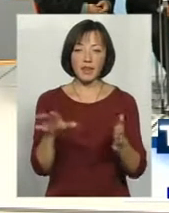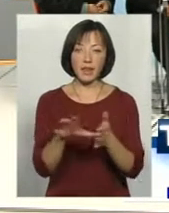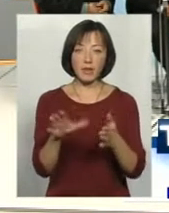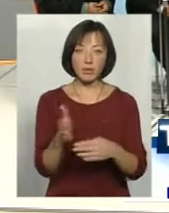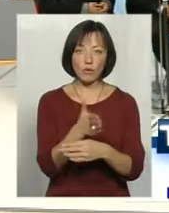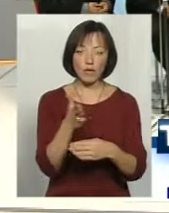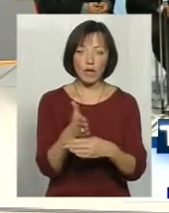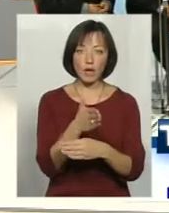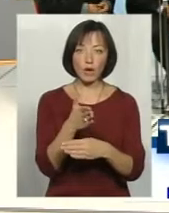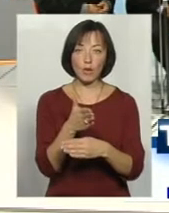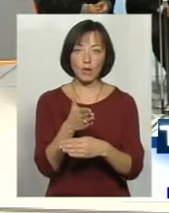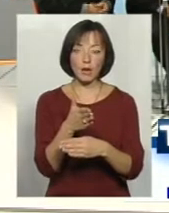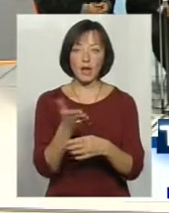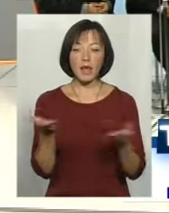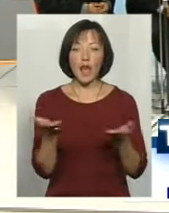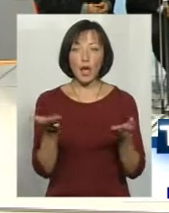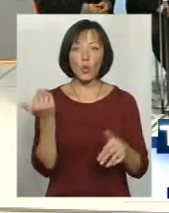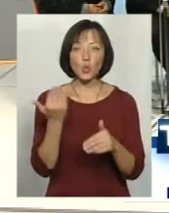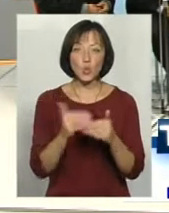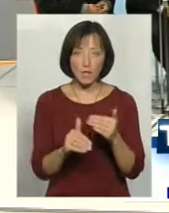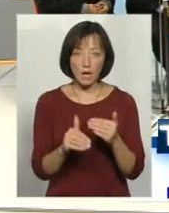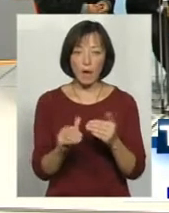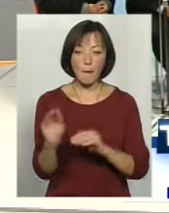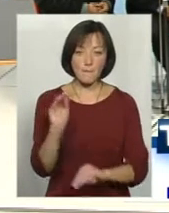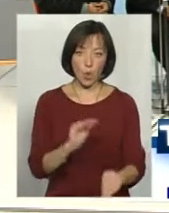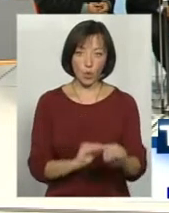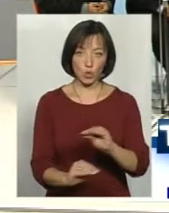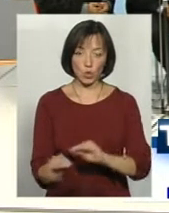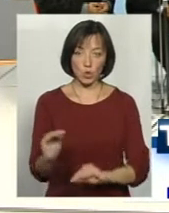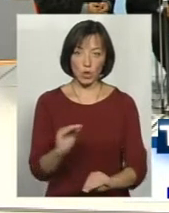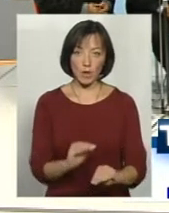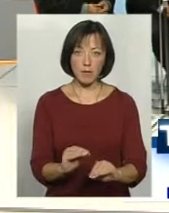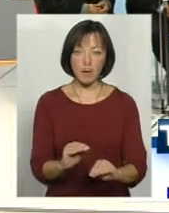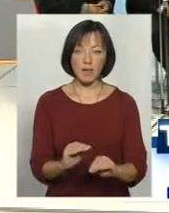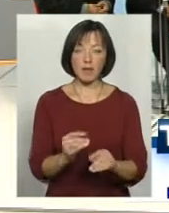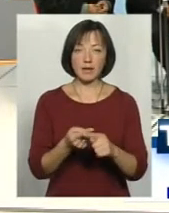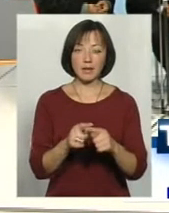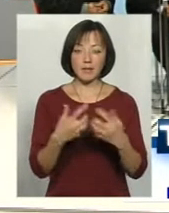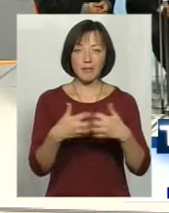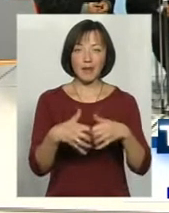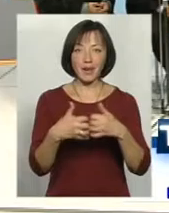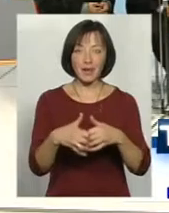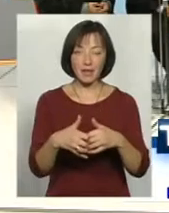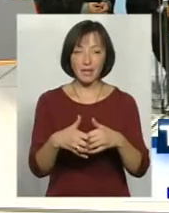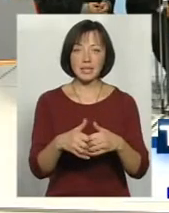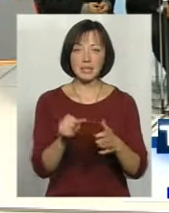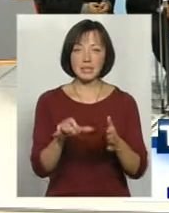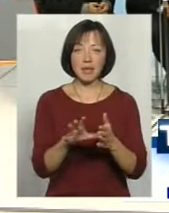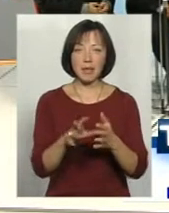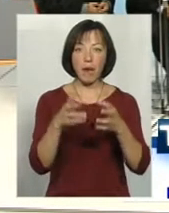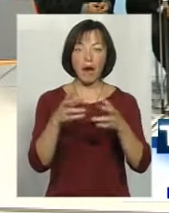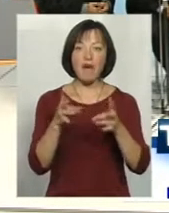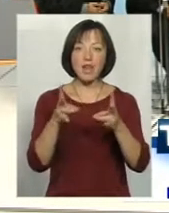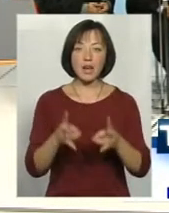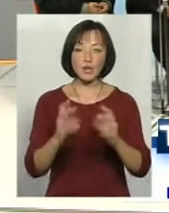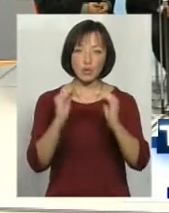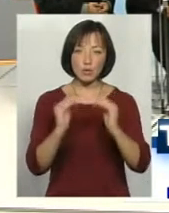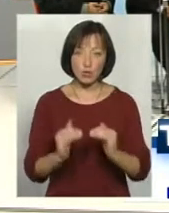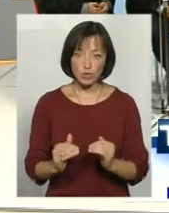електровироби, які вже безпосередньо монтуємо, зокрема прилади рекуперації, прилад системи аварійного спуску і багато